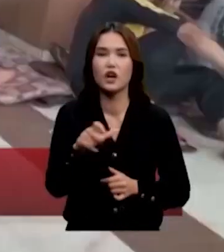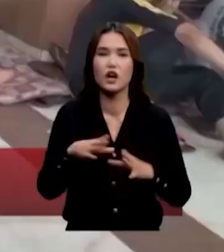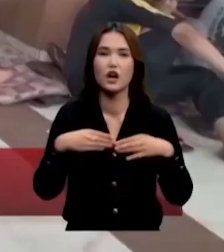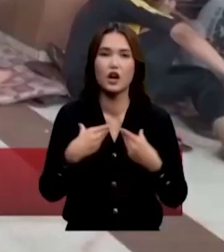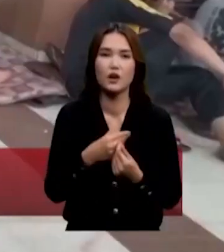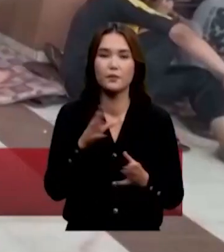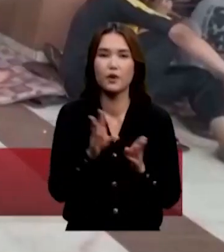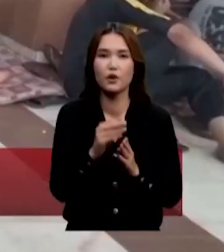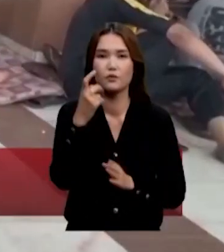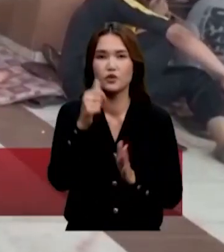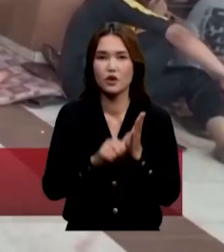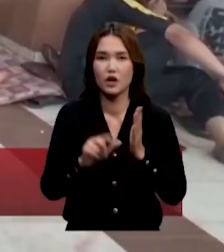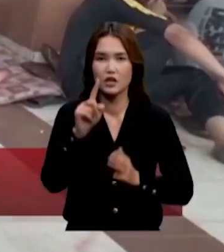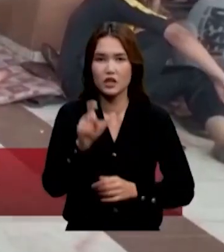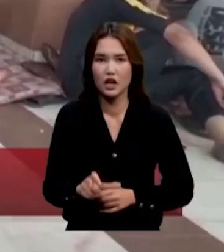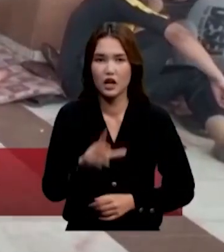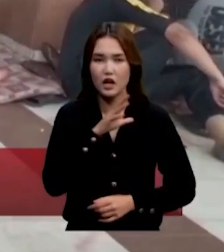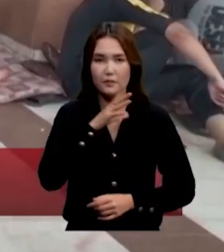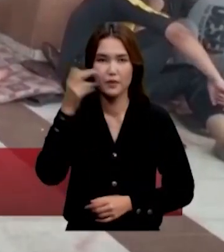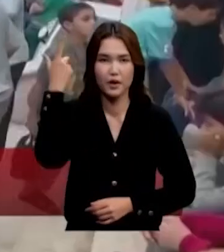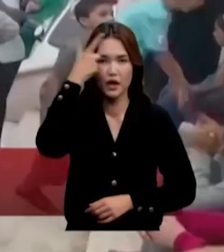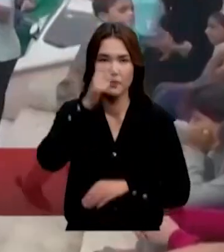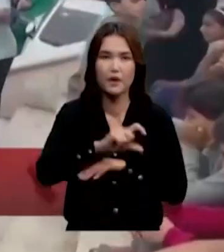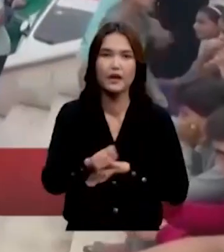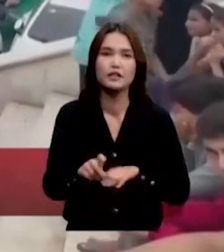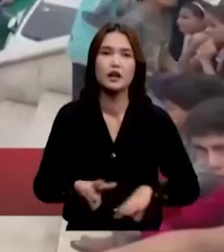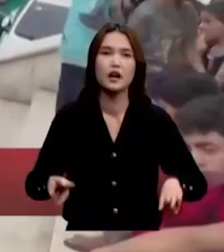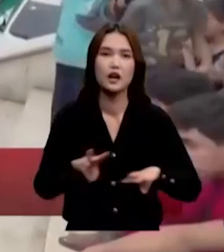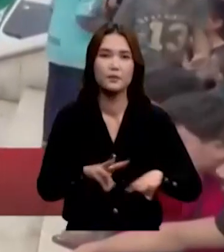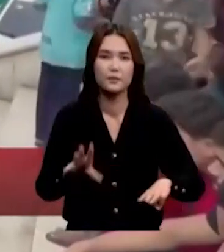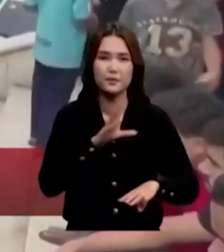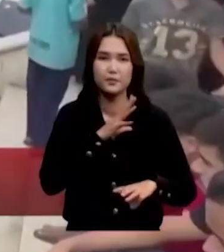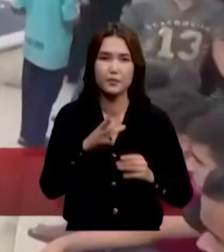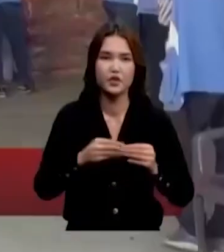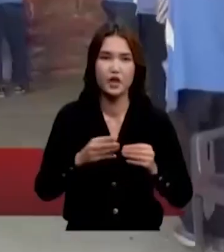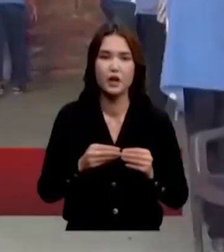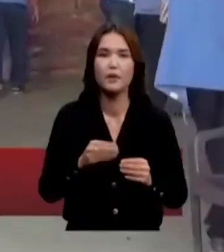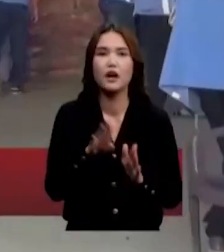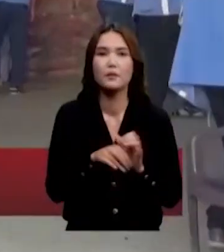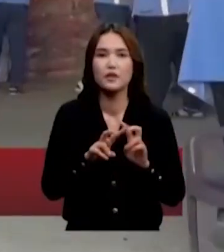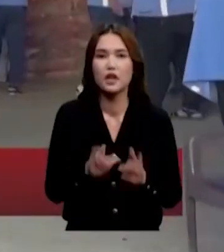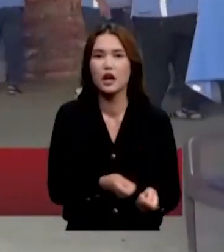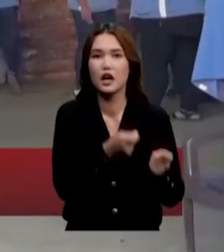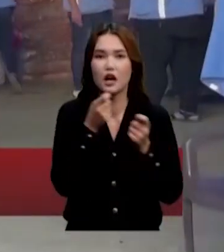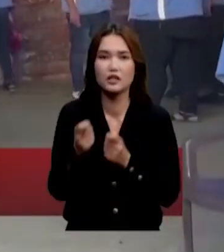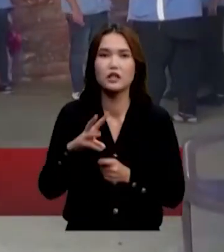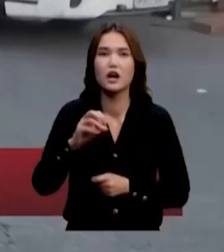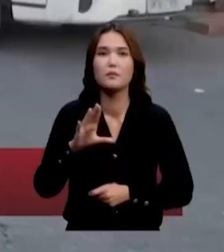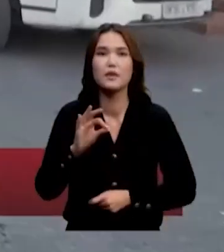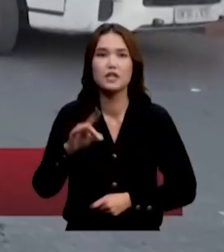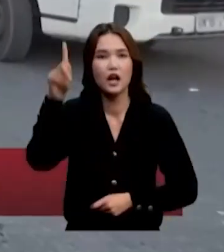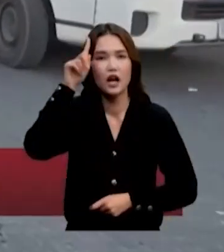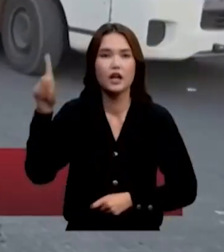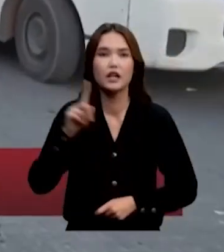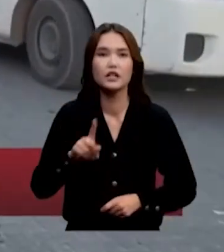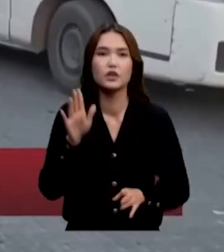qosqanda 161 adam. Bul aqparatı Sırtkı İşler Ministerligi rastadı. Jerlesterimizde evakuatsiyalu boyunca Mısır men İzrail'den